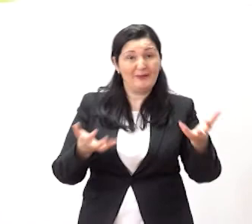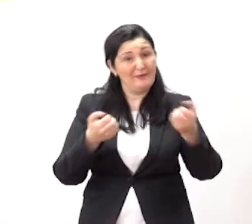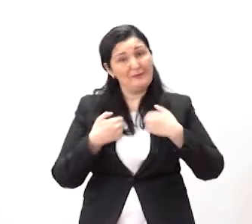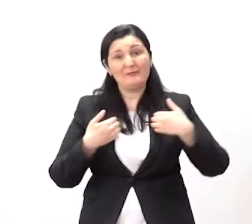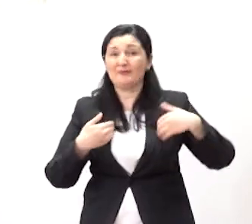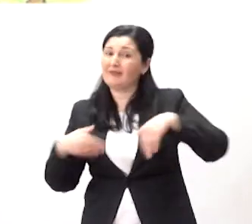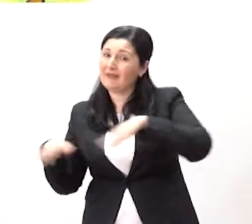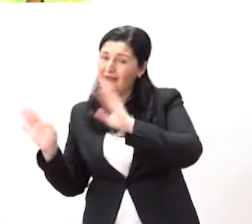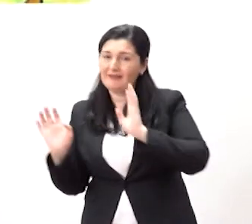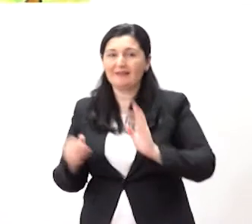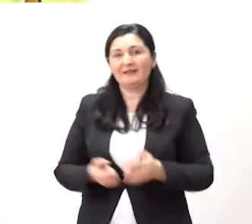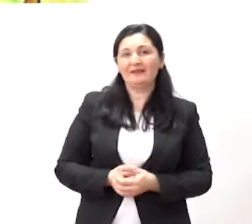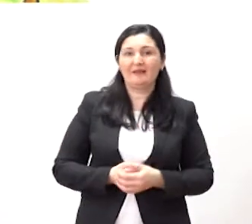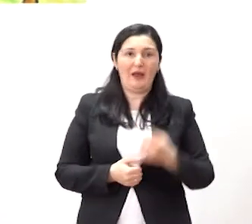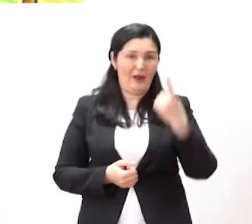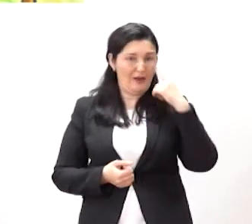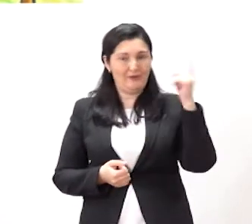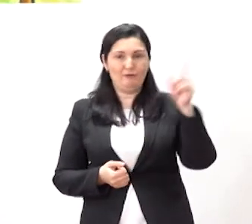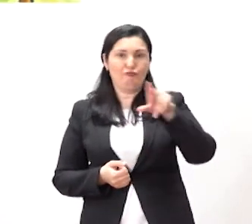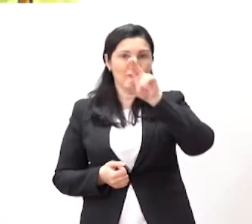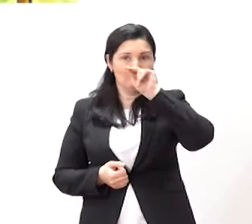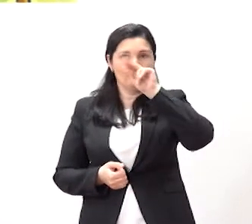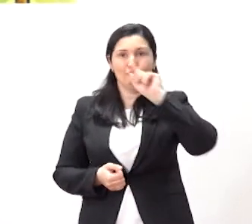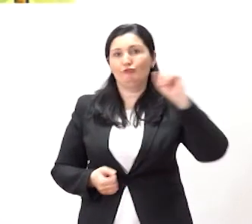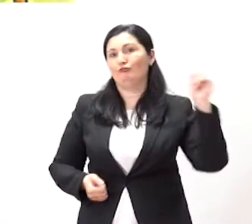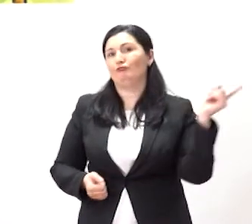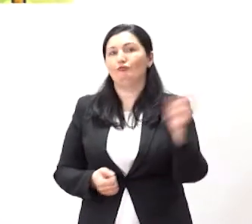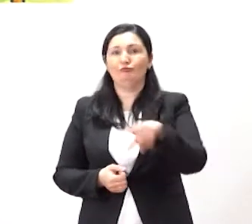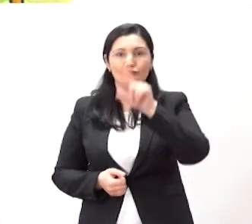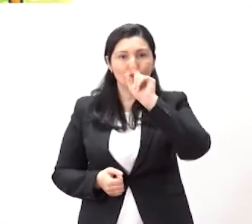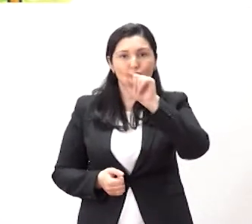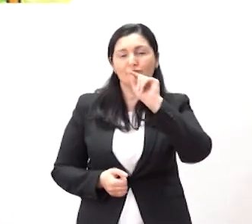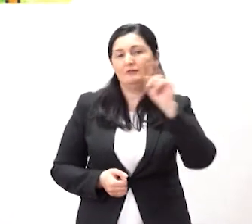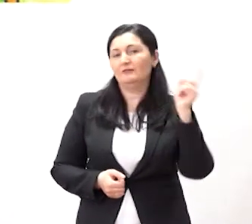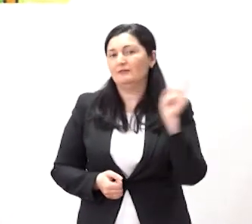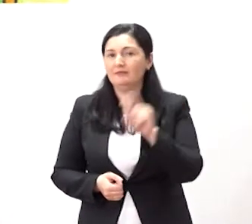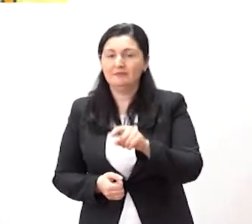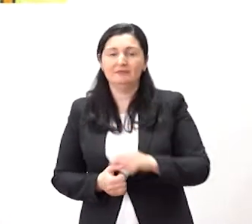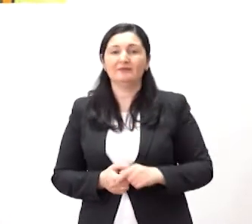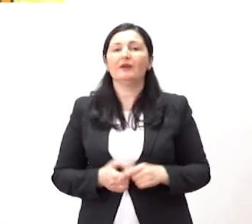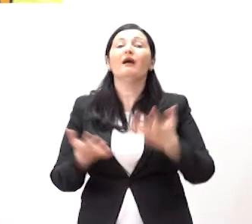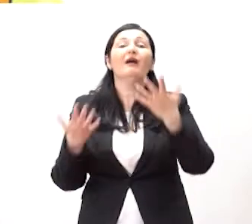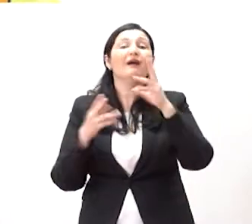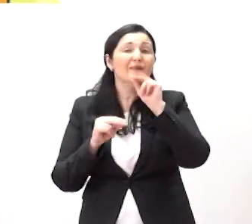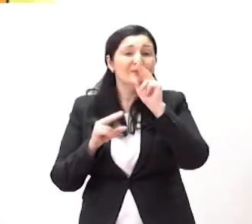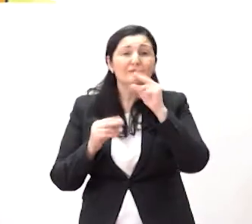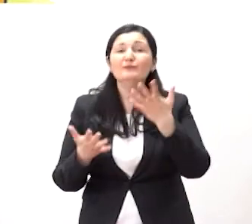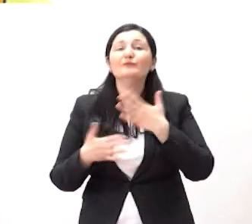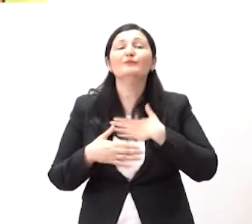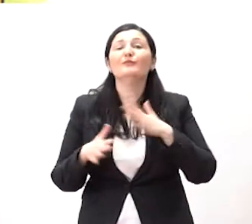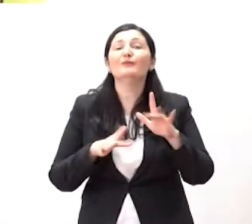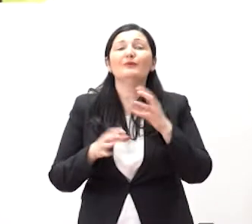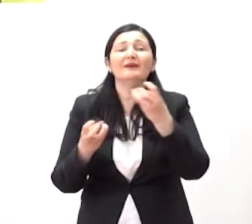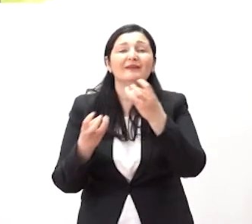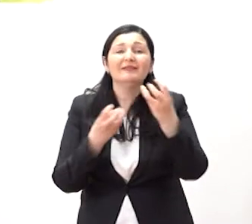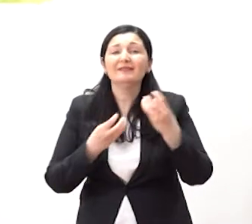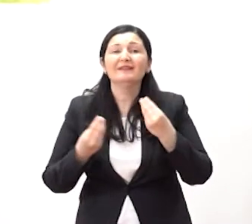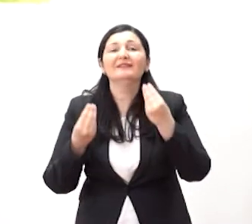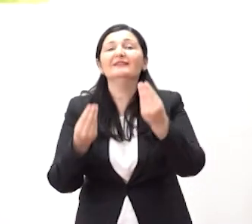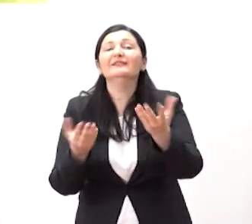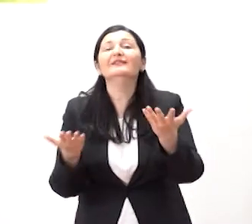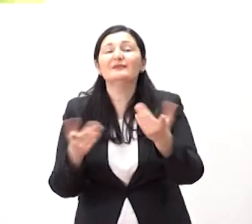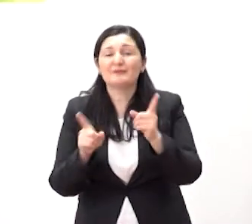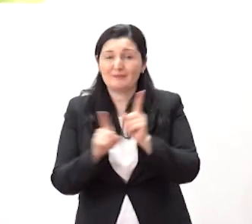برم. ناگاه غاز پیدا شد. آه، چی چوجه های زیبا، گفت